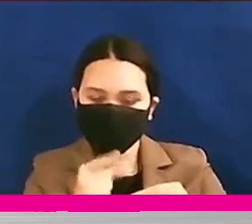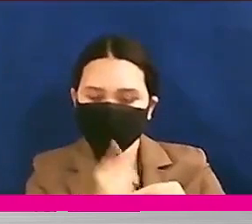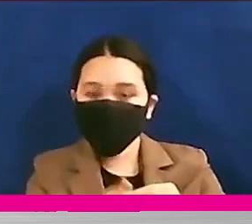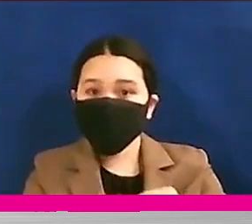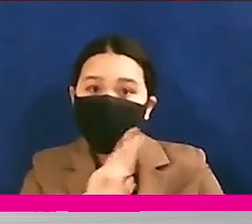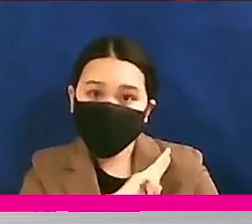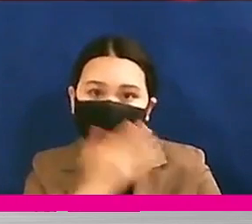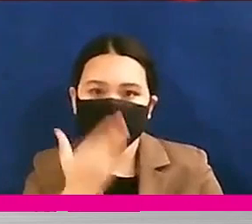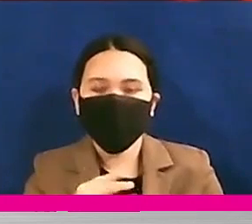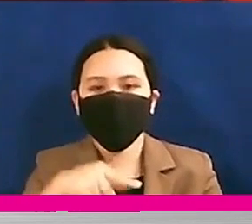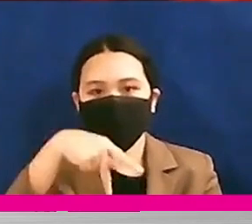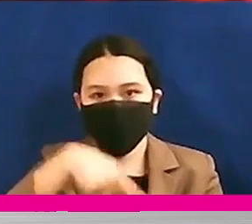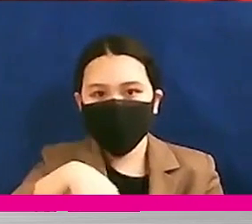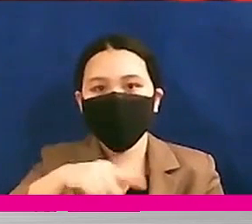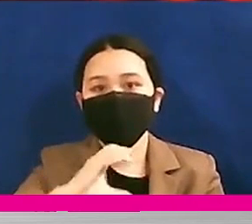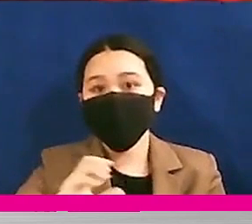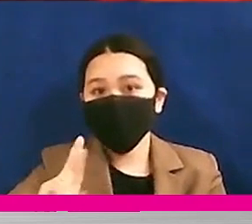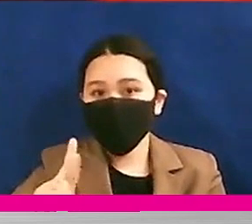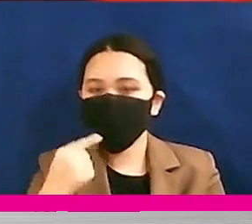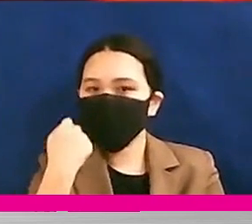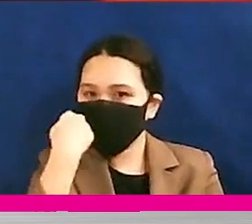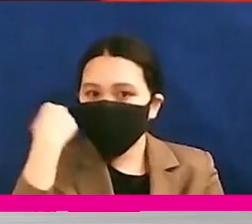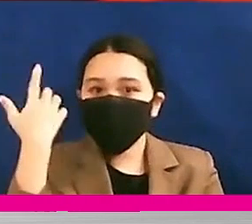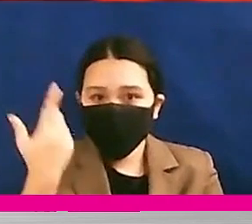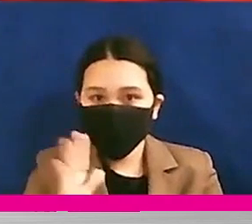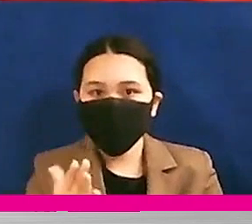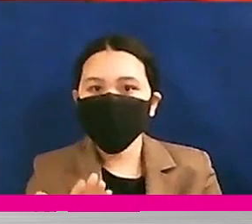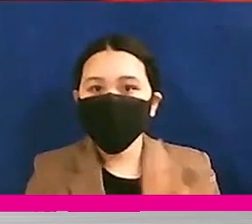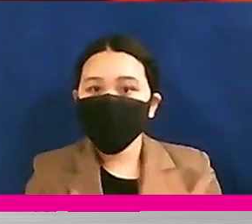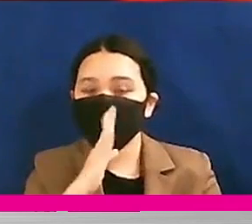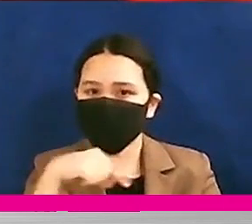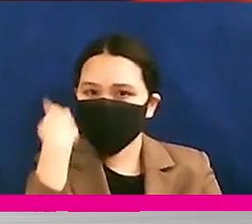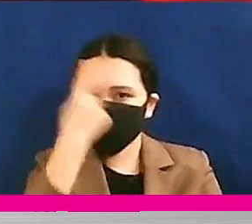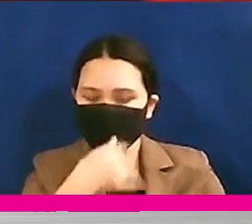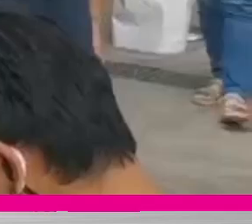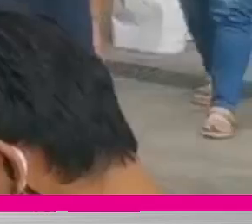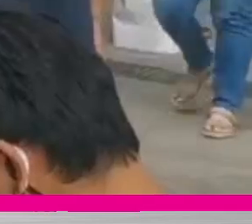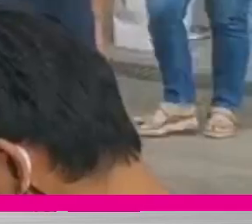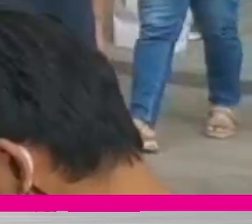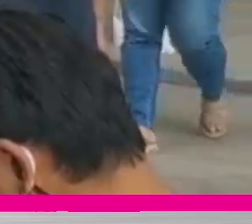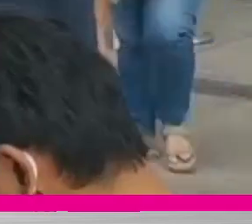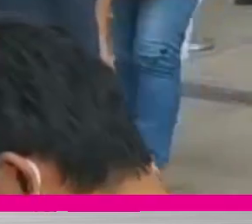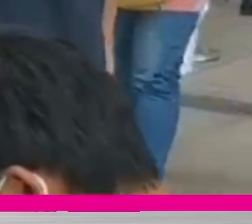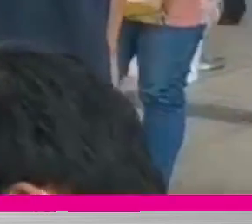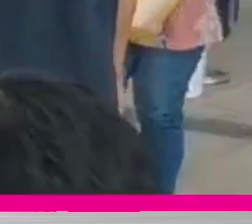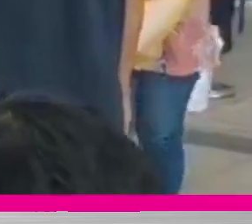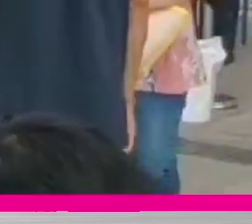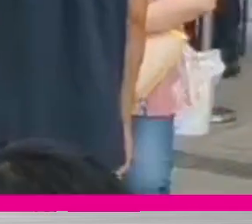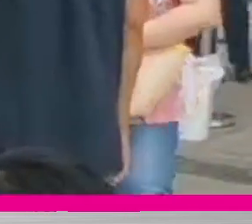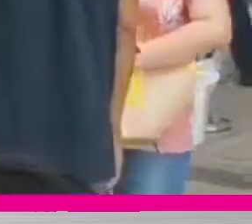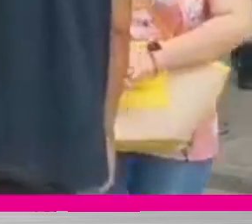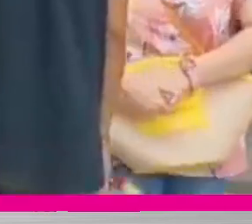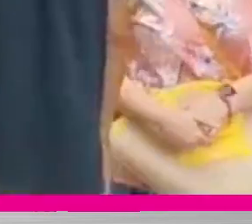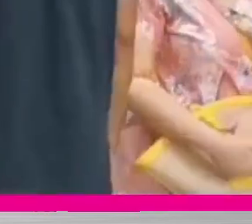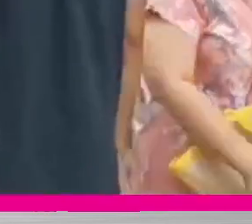หรือสแกน QR Codeสายด่วน 1330ต่อ 155หรือสายด่วน 1669ส่วนสถานการณ์เตรียมเพื่อรองรับผู้